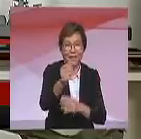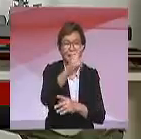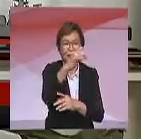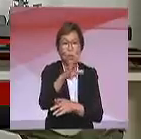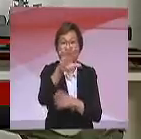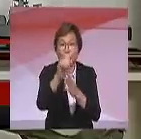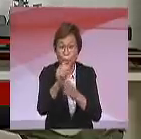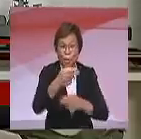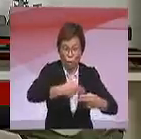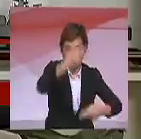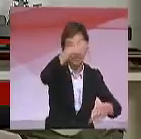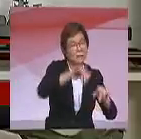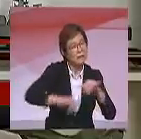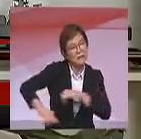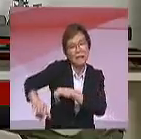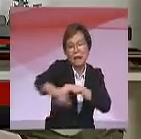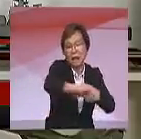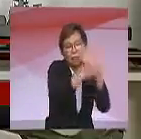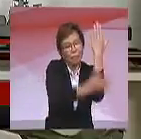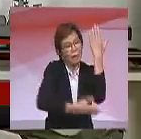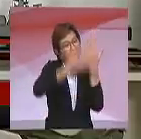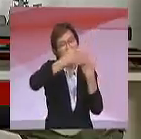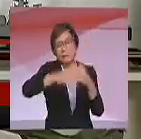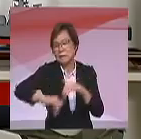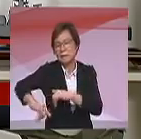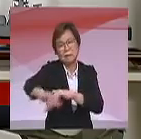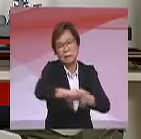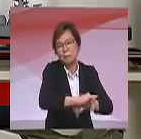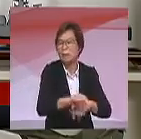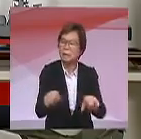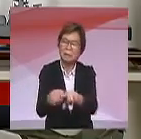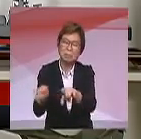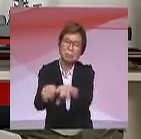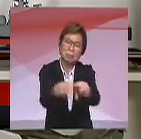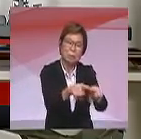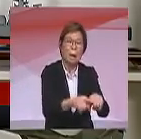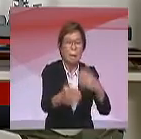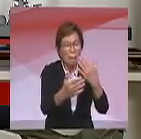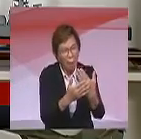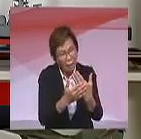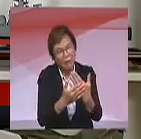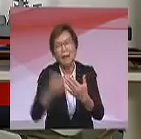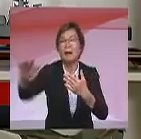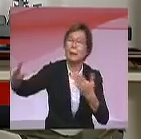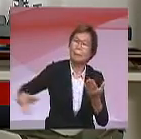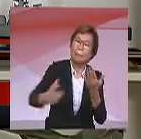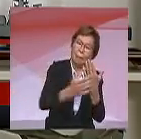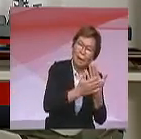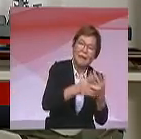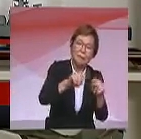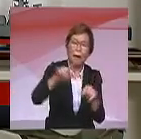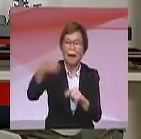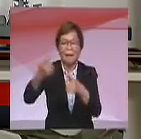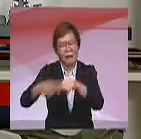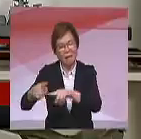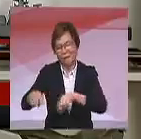RM150 adalah sama di seluruh negara. Jadi kita tidak membeza-bezakan siapa yang balik daripada tempat lain,